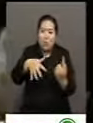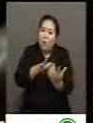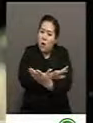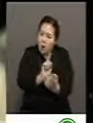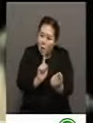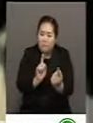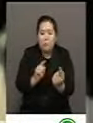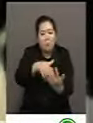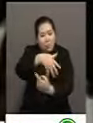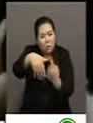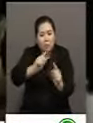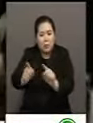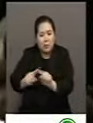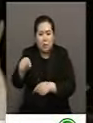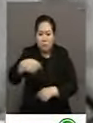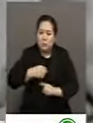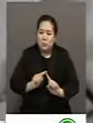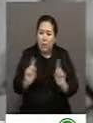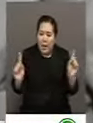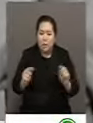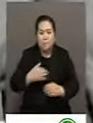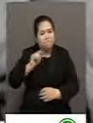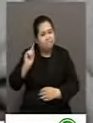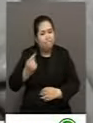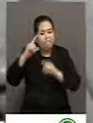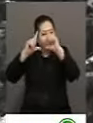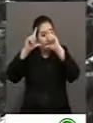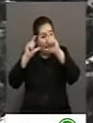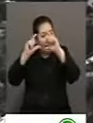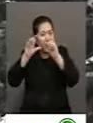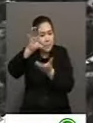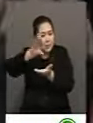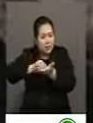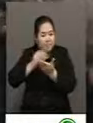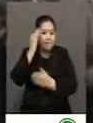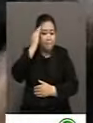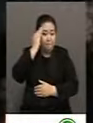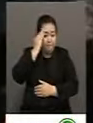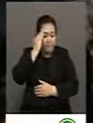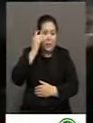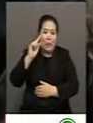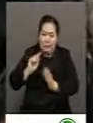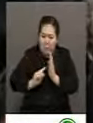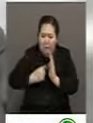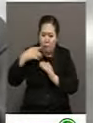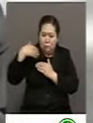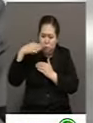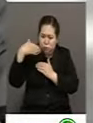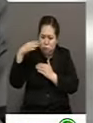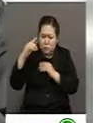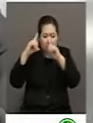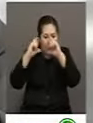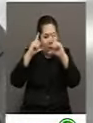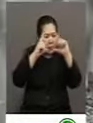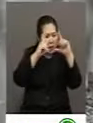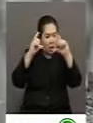รมเขาจึงได้เริ่มที่จะกดชัตเตอร์เพื่อบันทึกความทรงจำและนี่แหละคือจุดเริ่มต้นที่ทำให้เขา